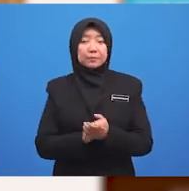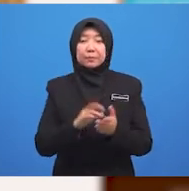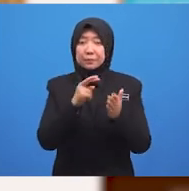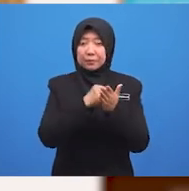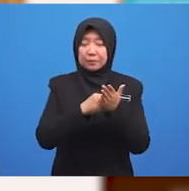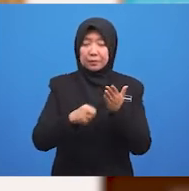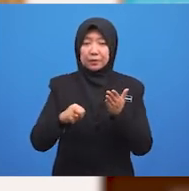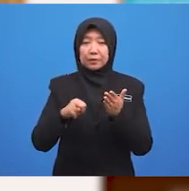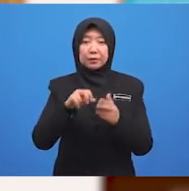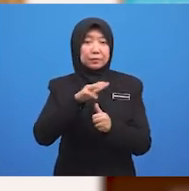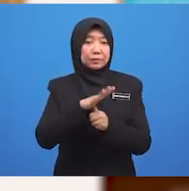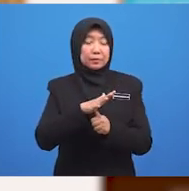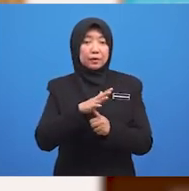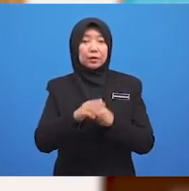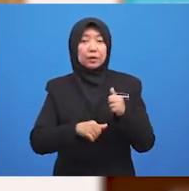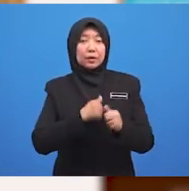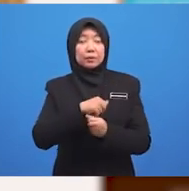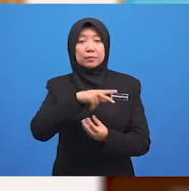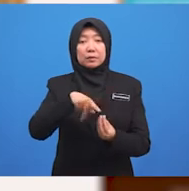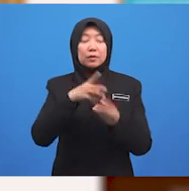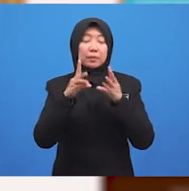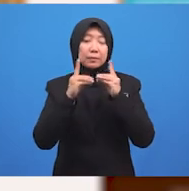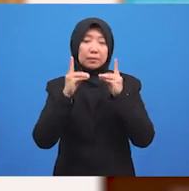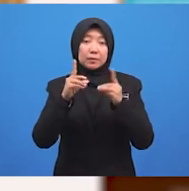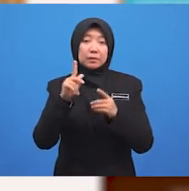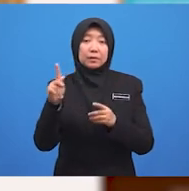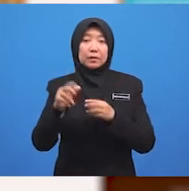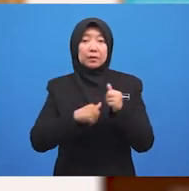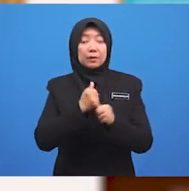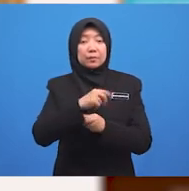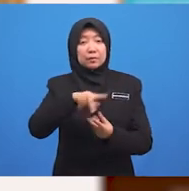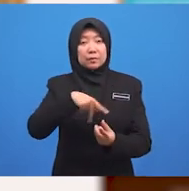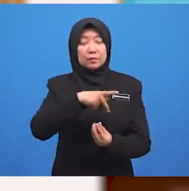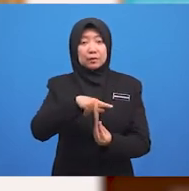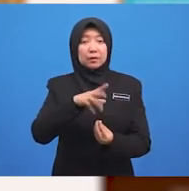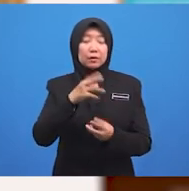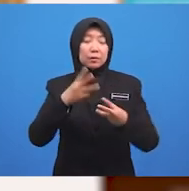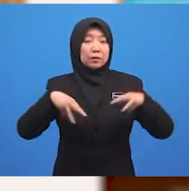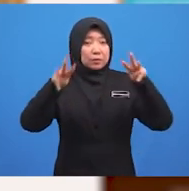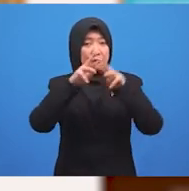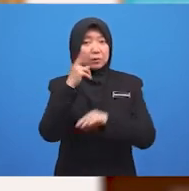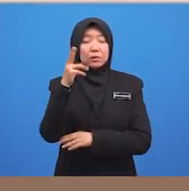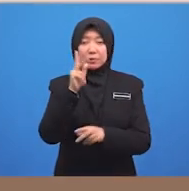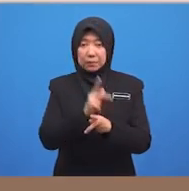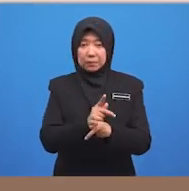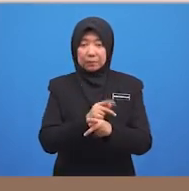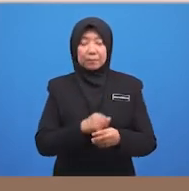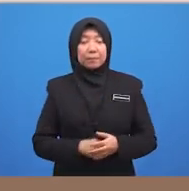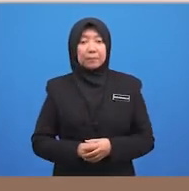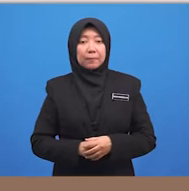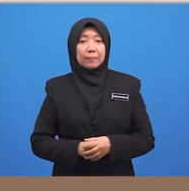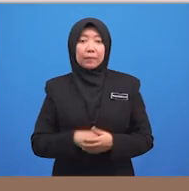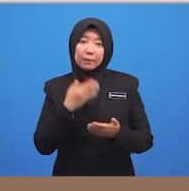penilaian impak alam sekitar, pendidikan alam sekitar dan pewartaan hutan simpan.